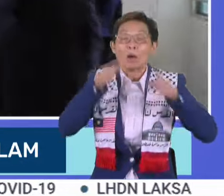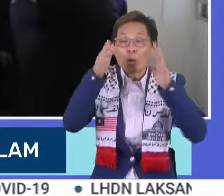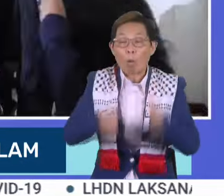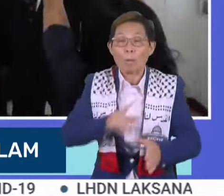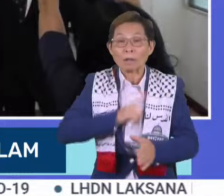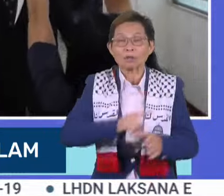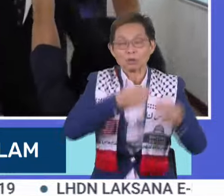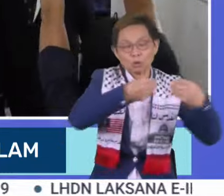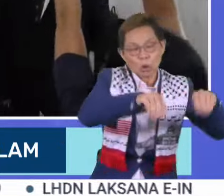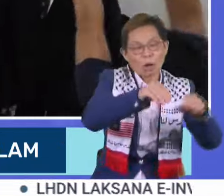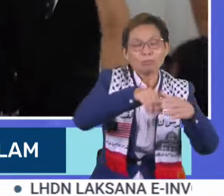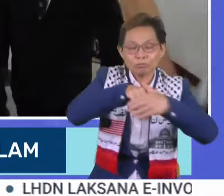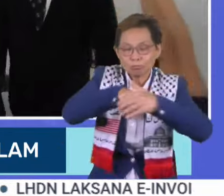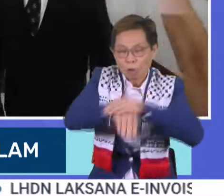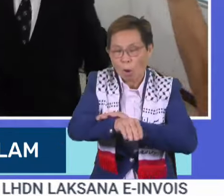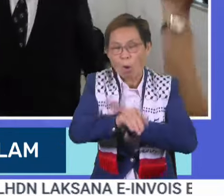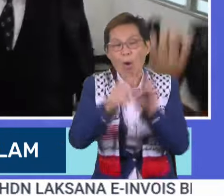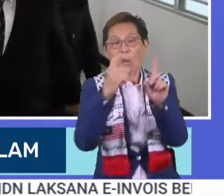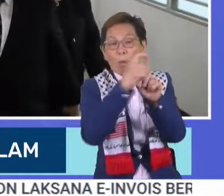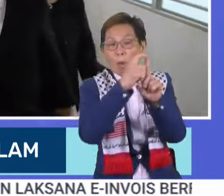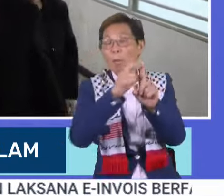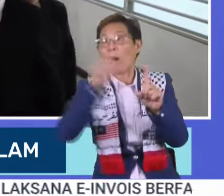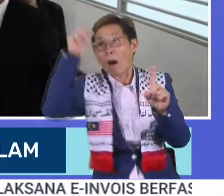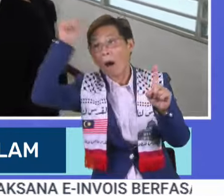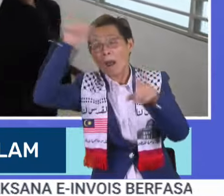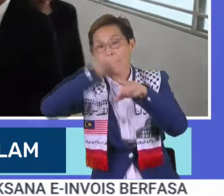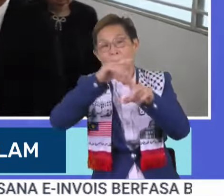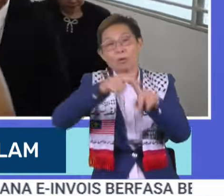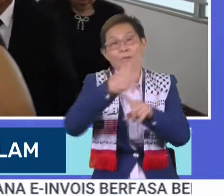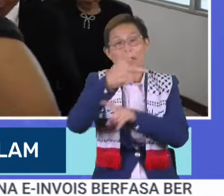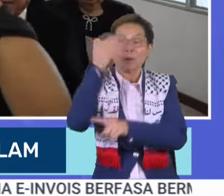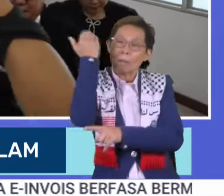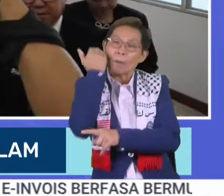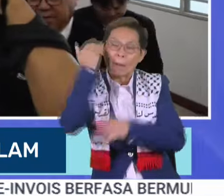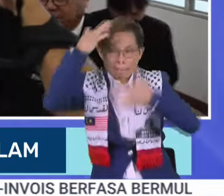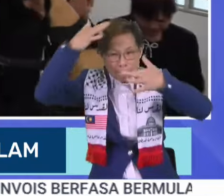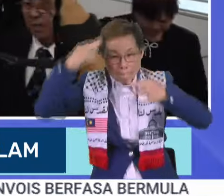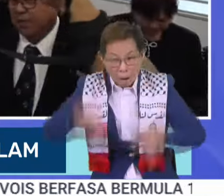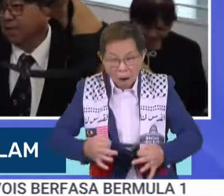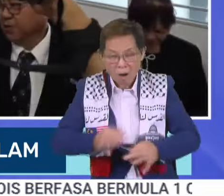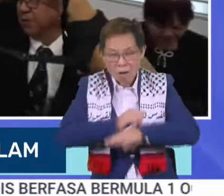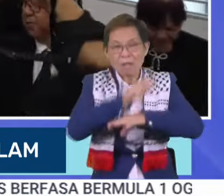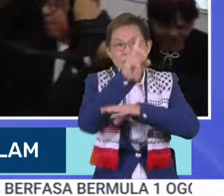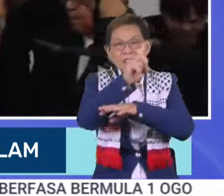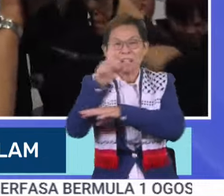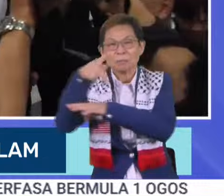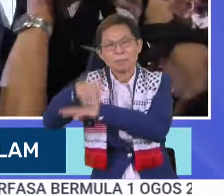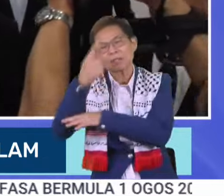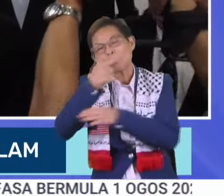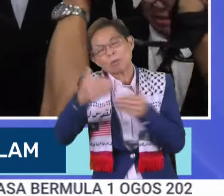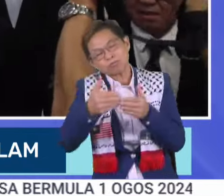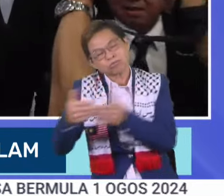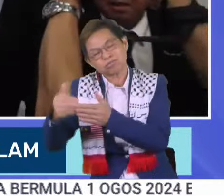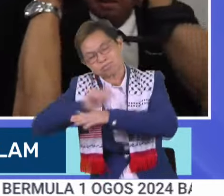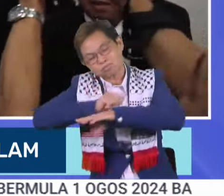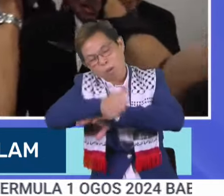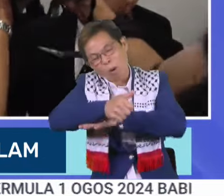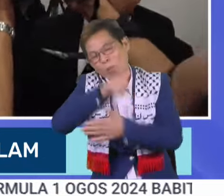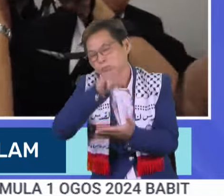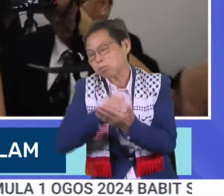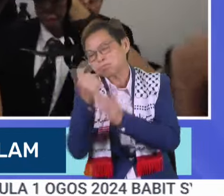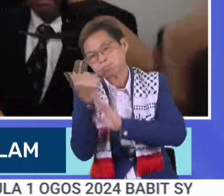berhubung isu penjualan stoking tertera kalimah Allah Mac lalu. Hakim membuat keputusan itu selepas pendakwaan tidak mahu meneruskan pertuduhan